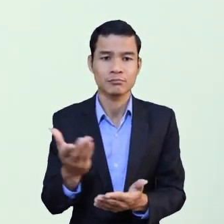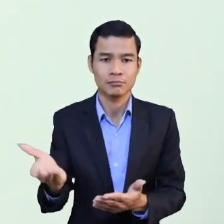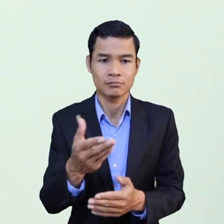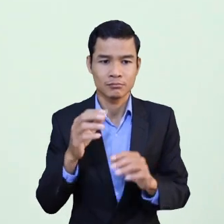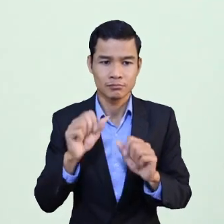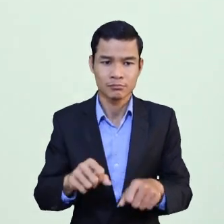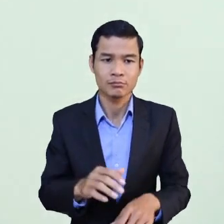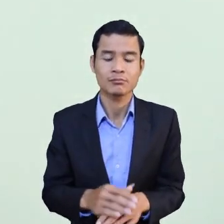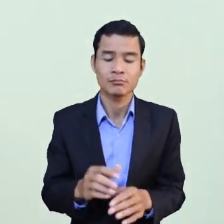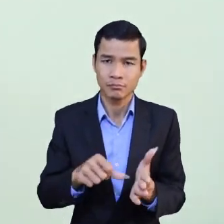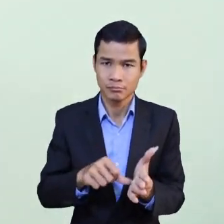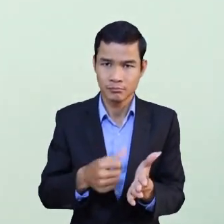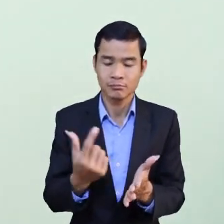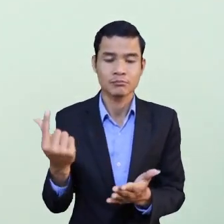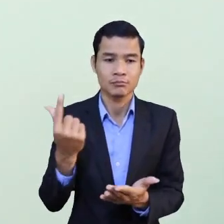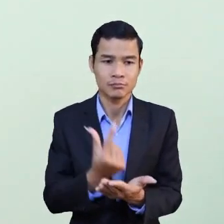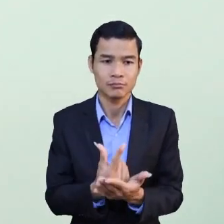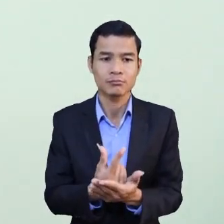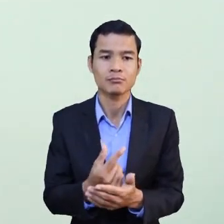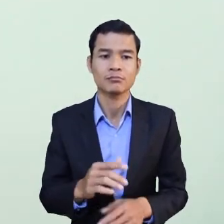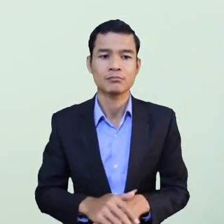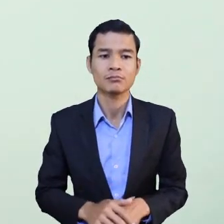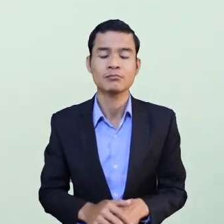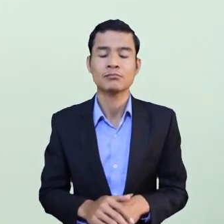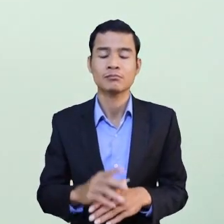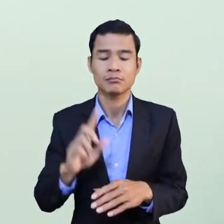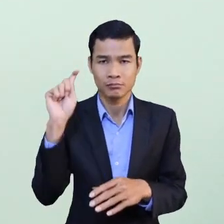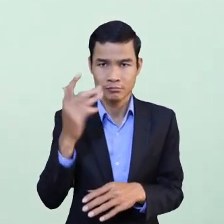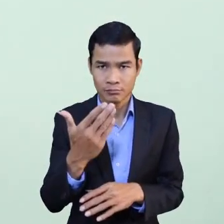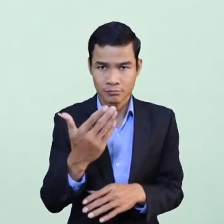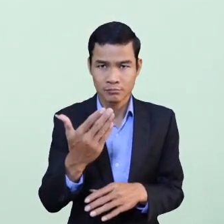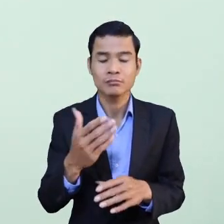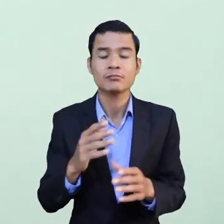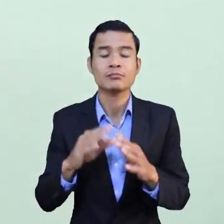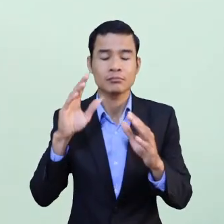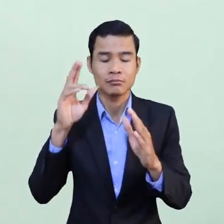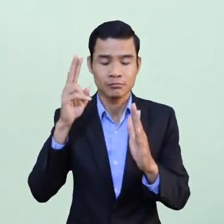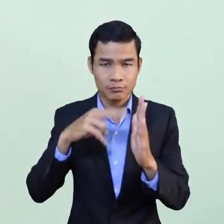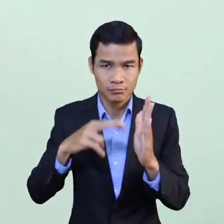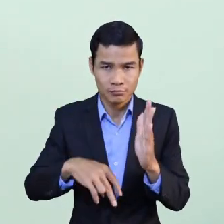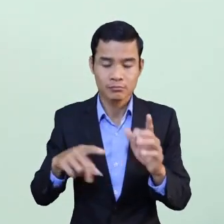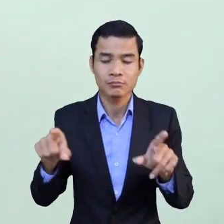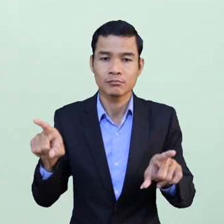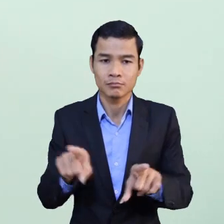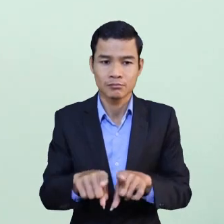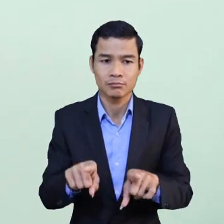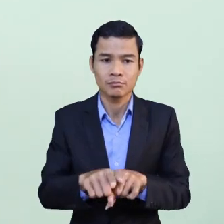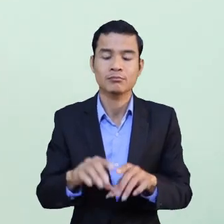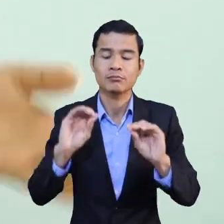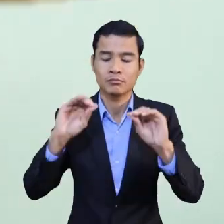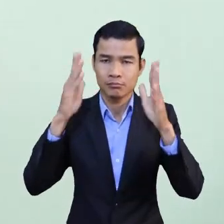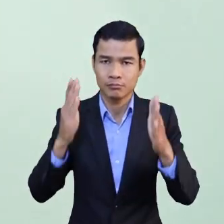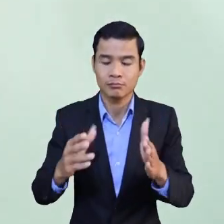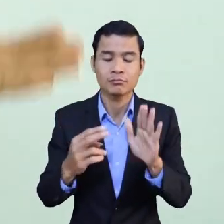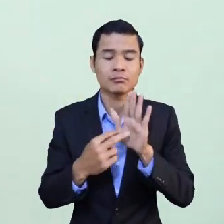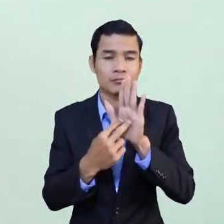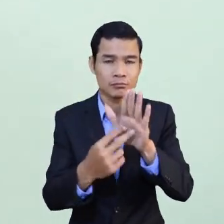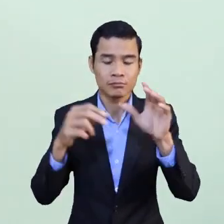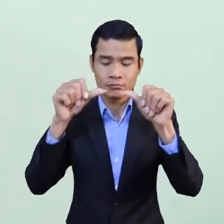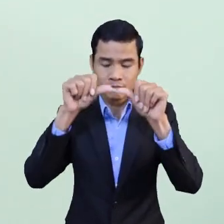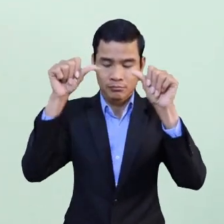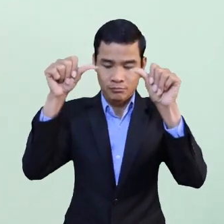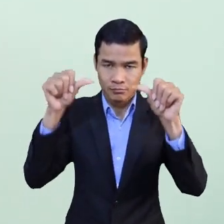ចាគឺនៅទំព័រដដែលណានេះគឺរូបភាពនិងអត្ថបទចាគឺដូចចាអ្នកគ្រូបង្ហាញជូននៅលើ